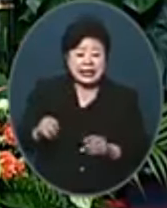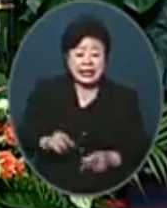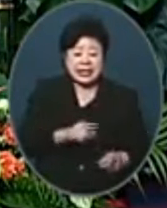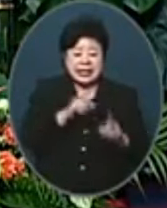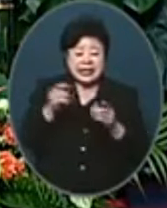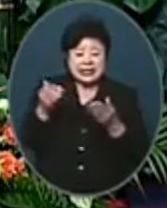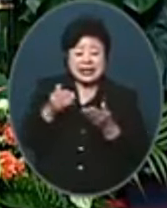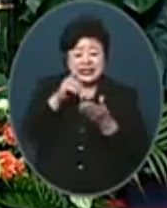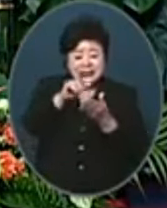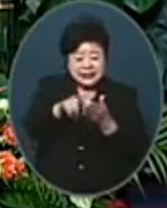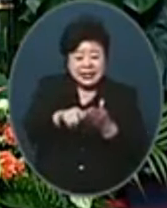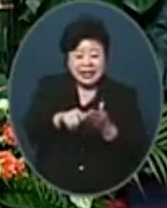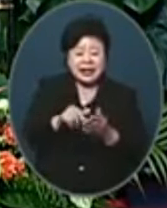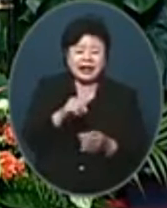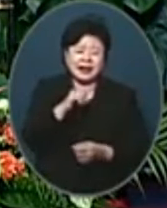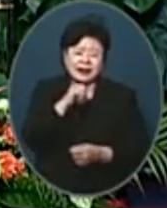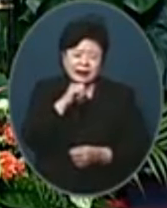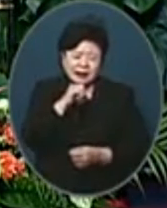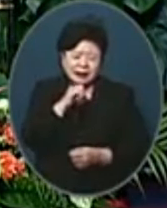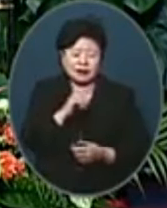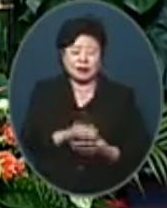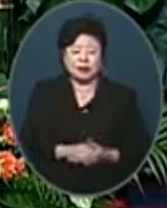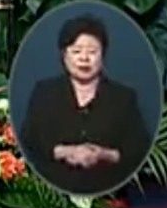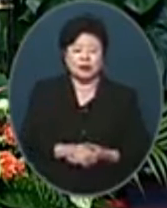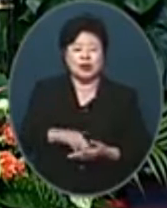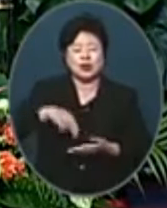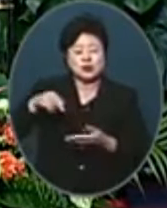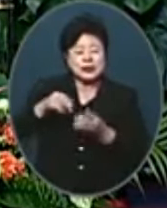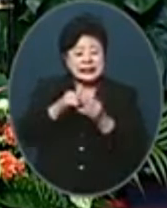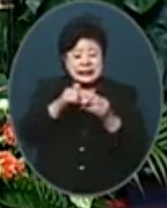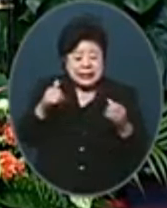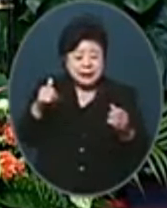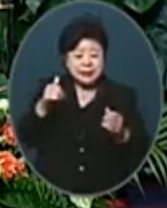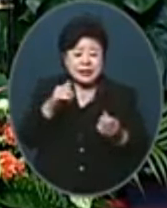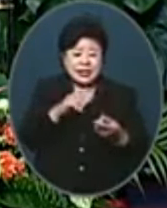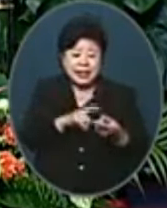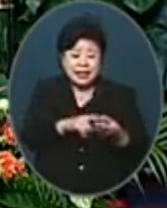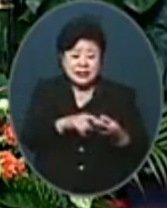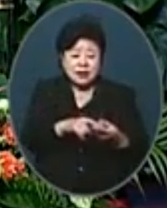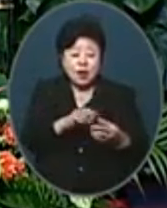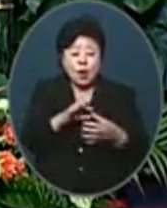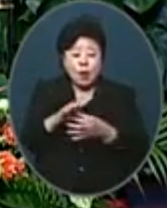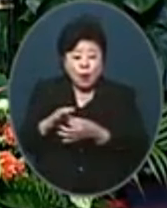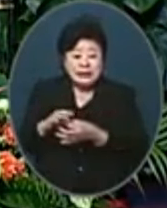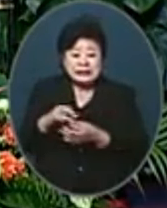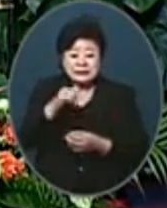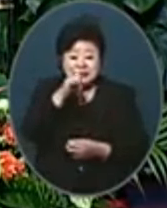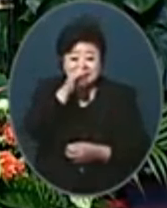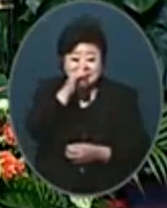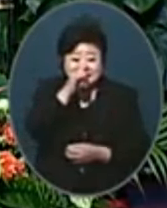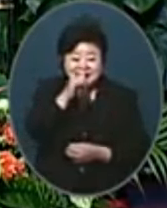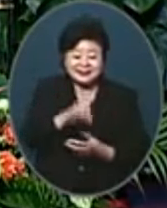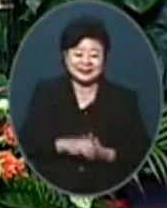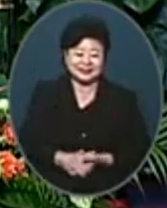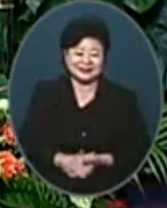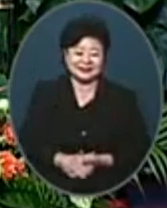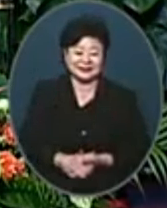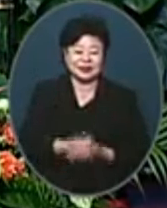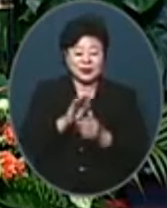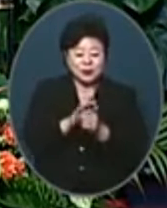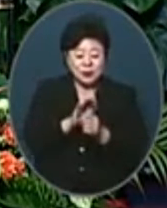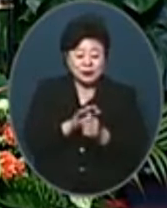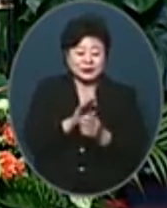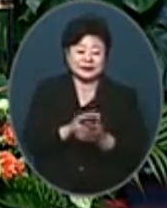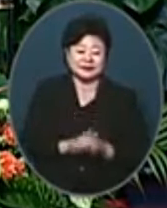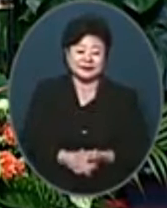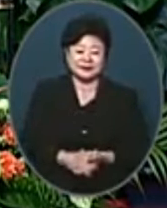때 늘 가난하고 소외된 사람들에게 관심을 가지고 돌봐